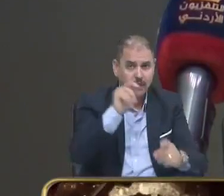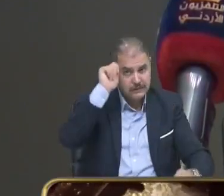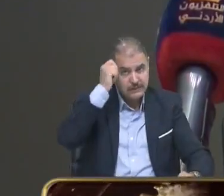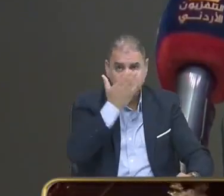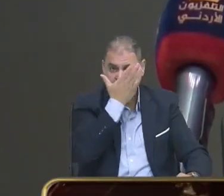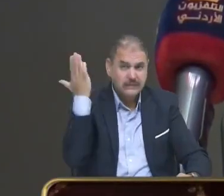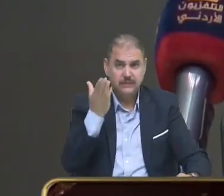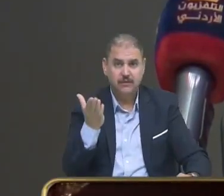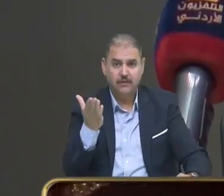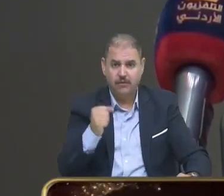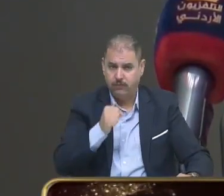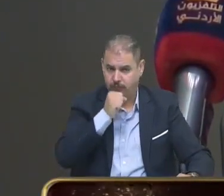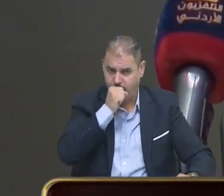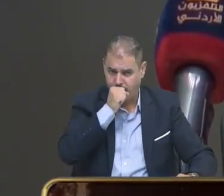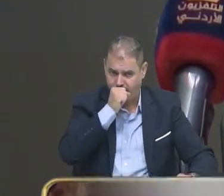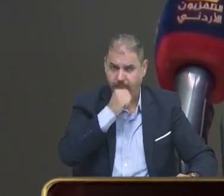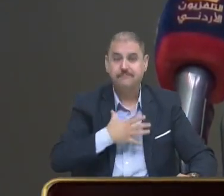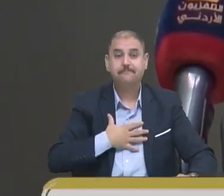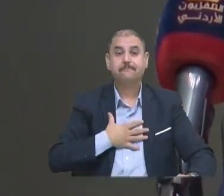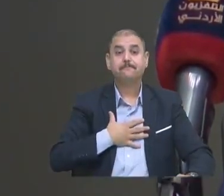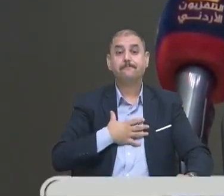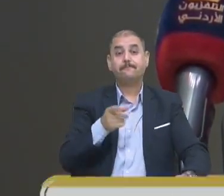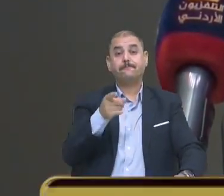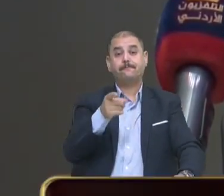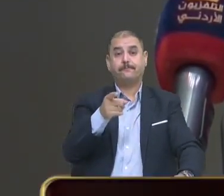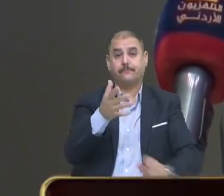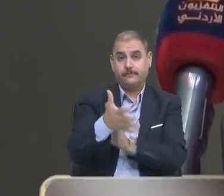ما يحدث في غزة شيء يدمي القلوب،